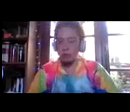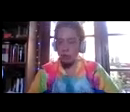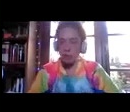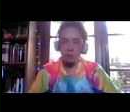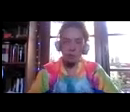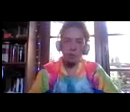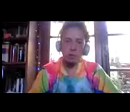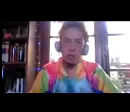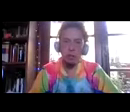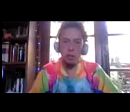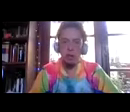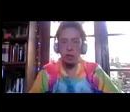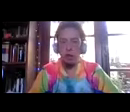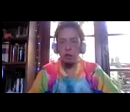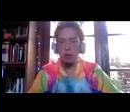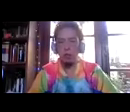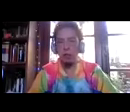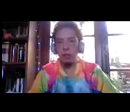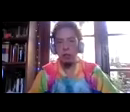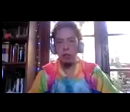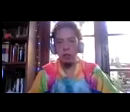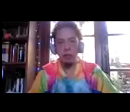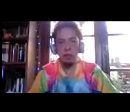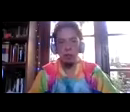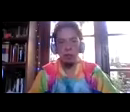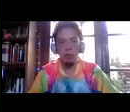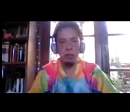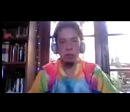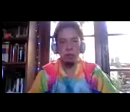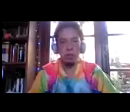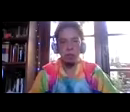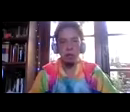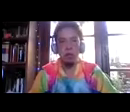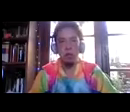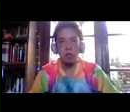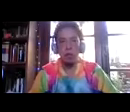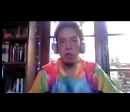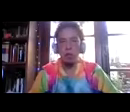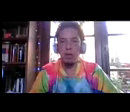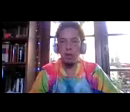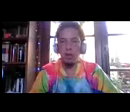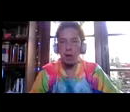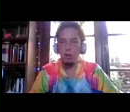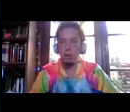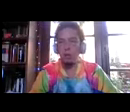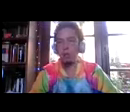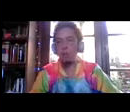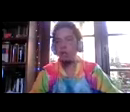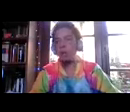Et pendant 2020, en pleine pandémie